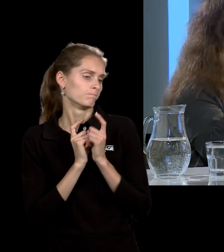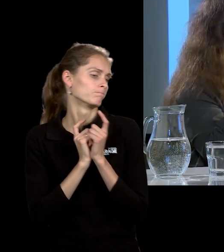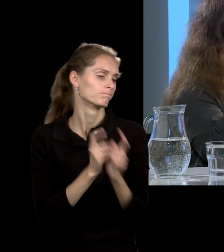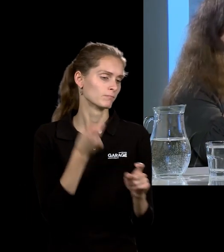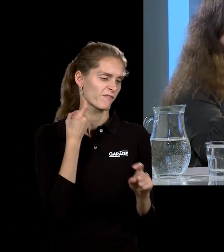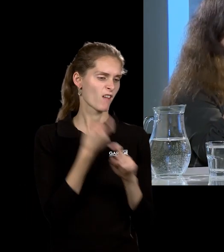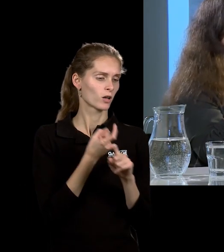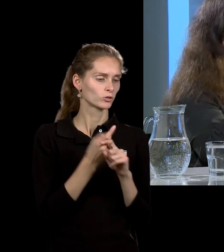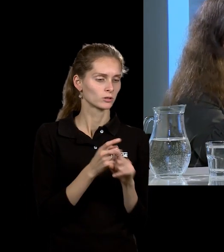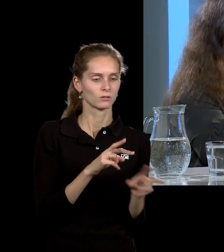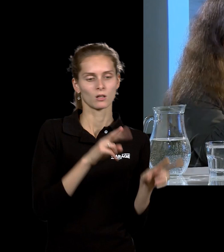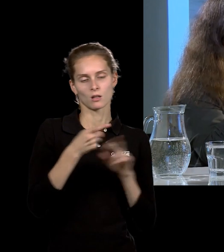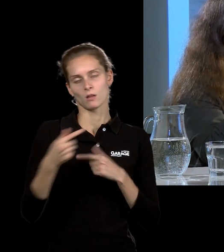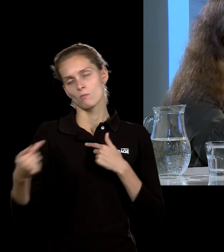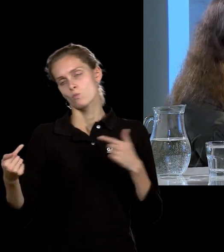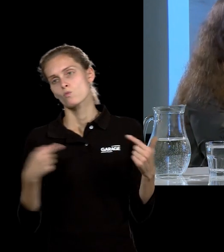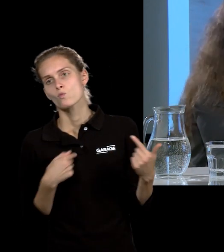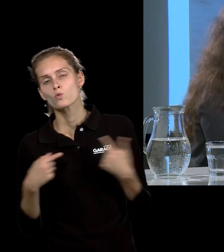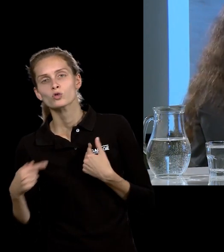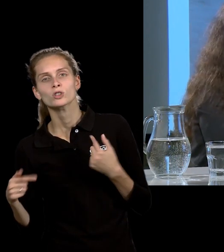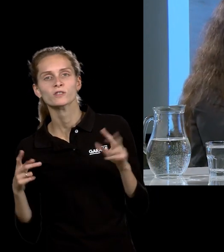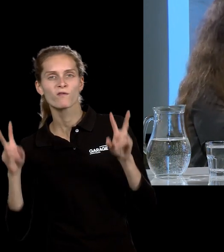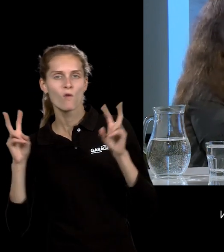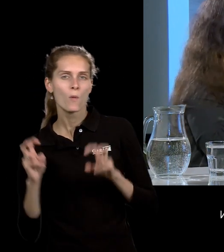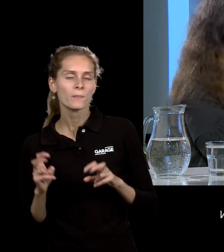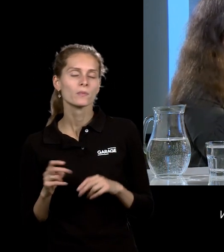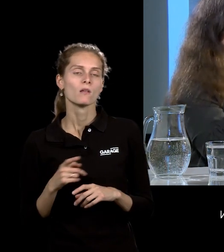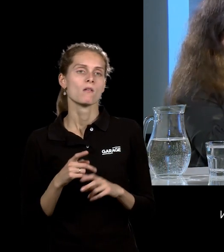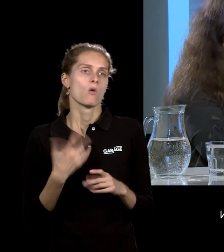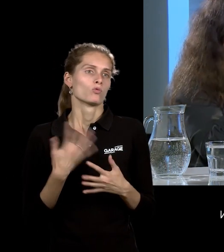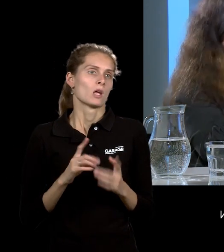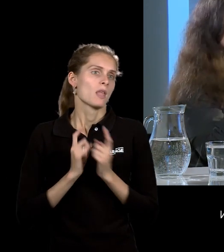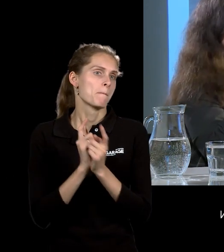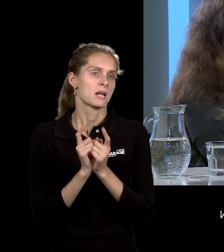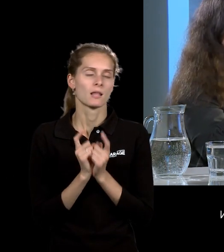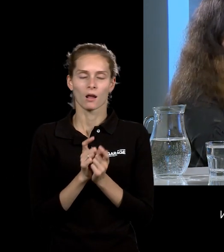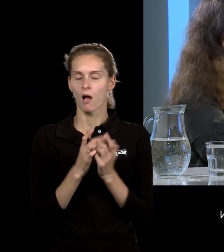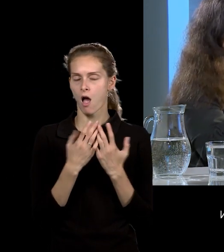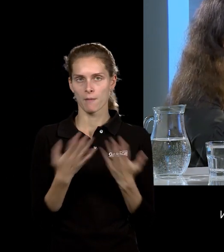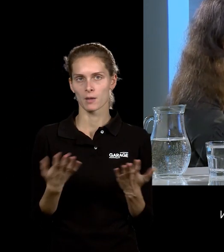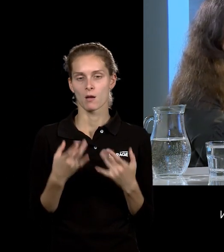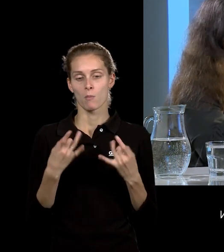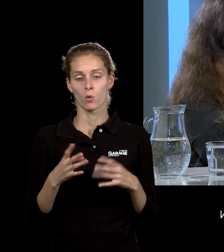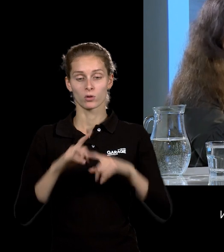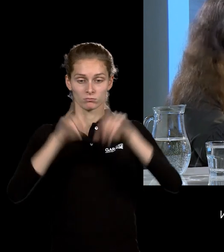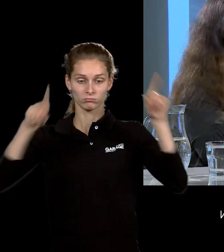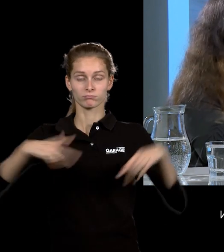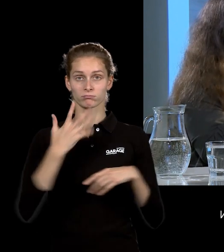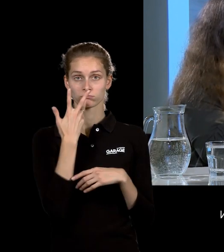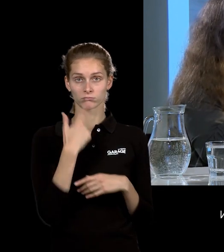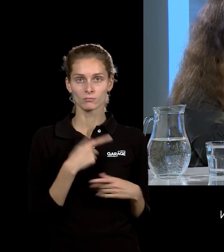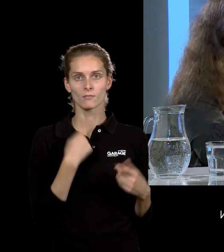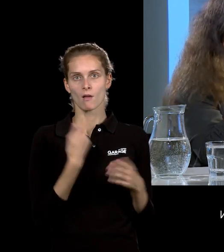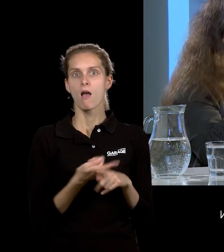соответственно, обретает статус мученичества и становится тем более непререкаемым. Тоже он выставляет просто листы цветной бумаги, тоже ему говорят, что это